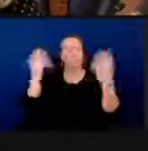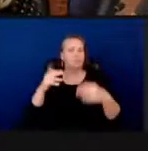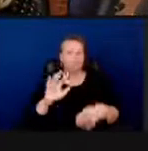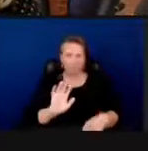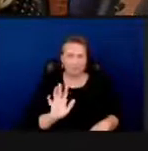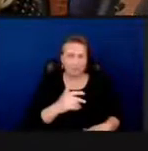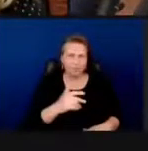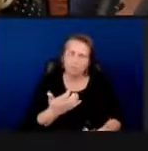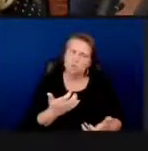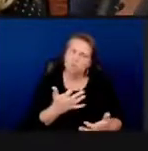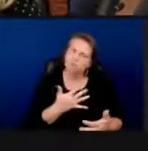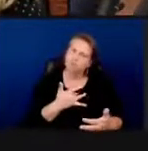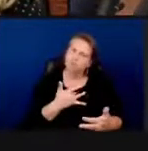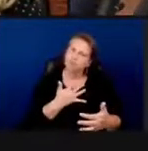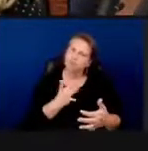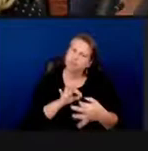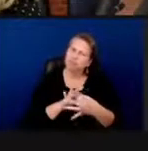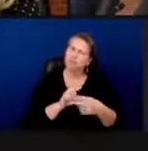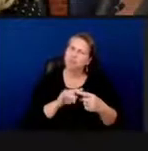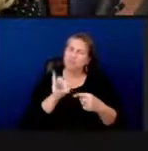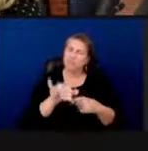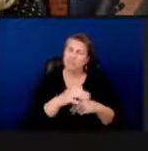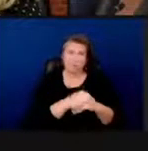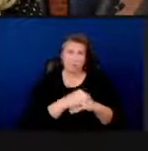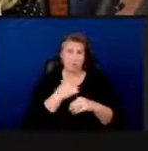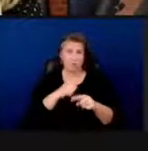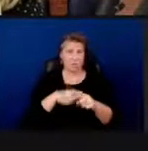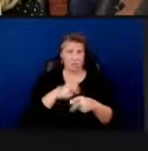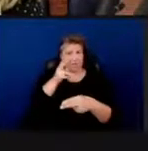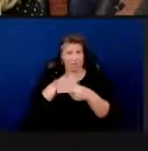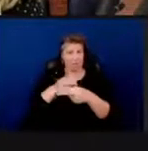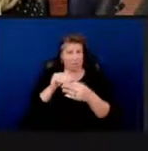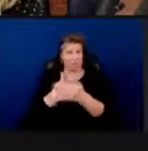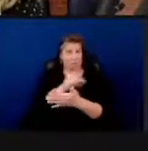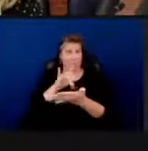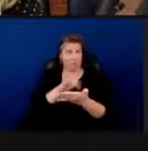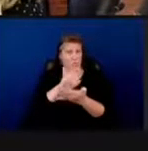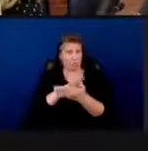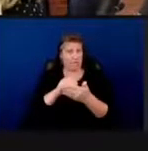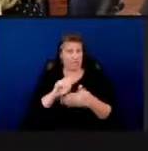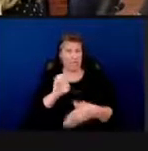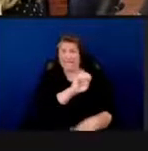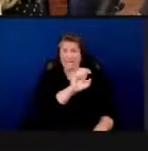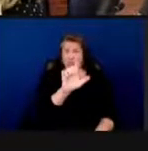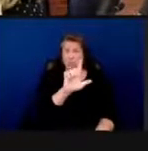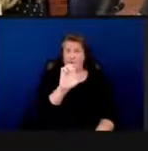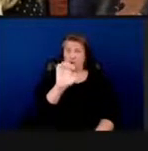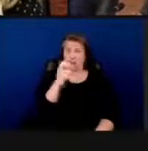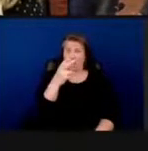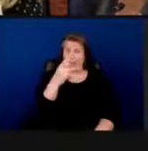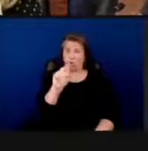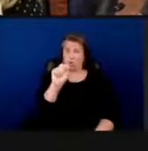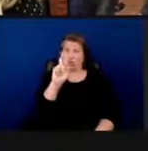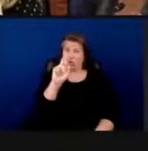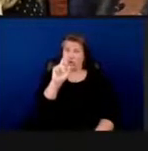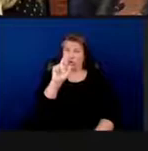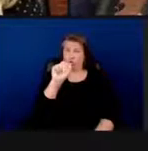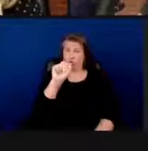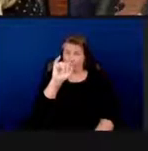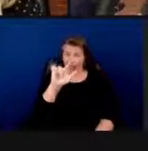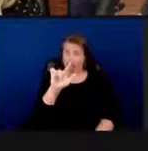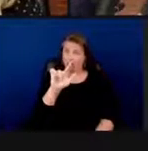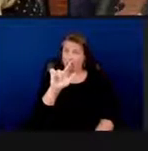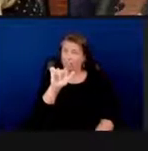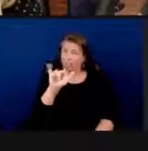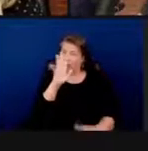Kwa hivyo tuna kazi hiyo mbele yetu. Pia tunapaswa kupatia jina shule mpya